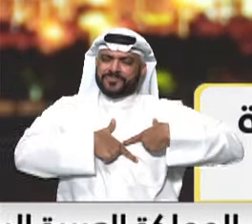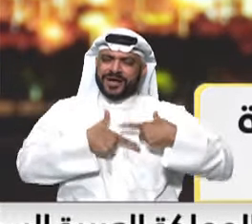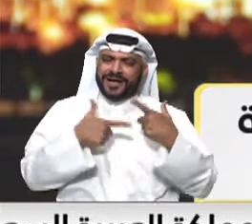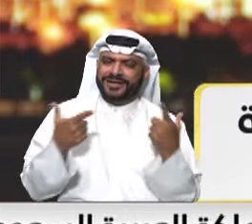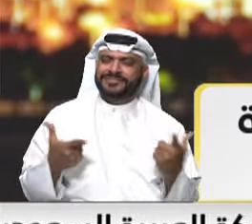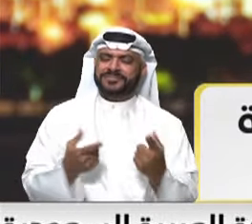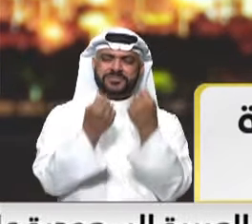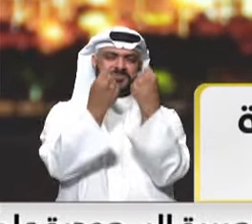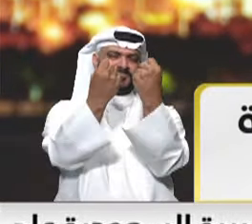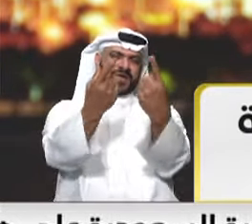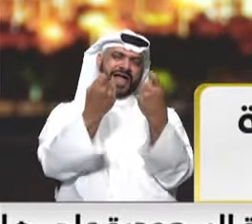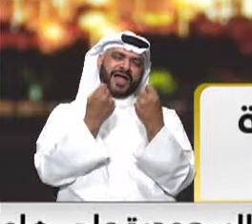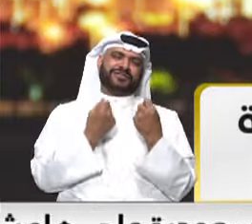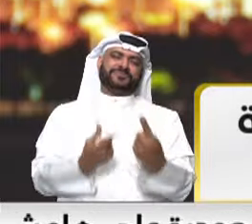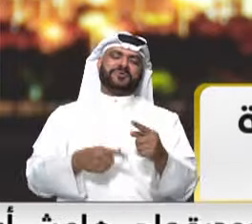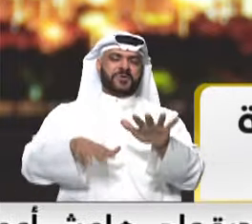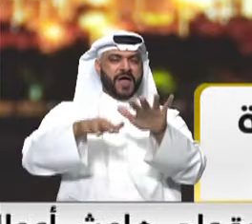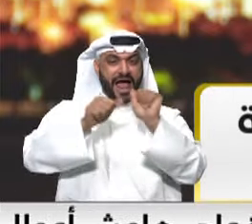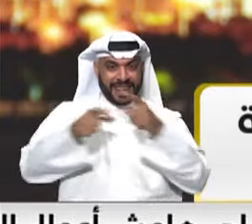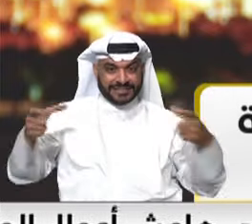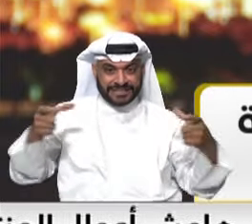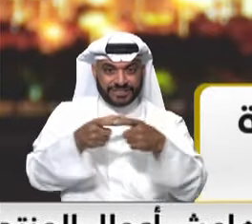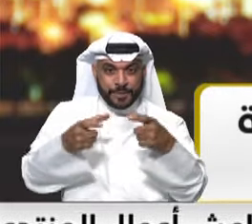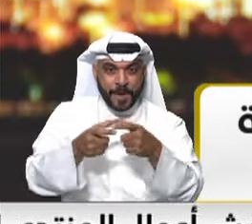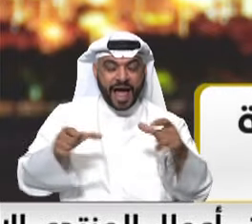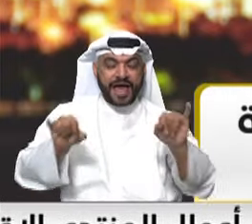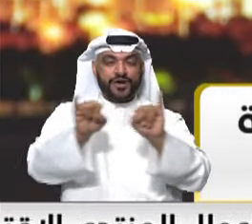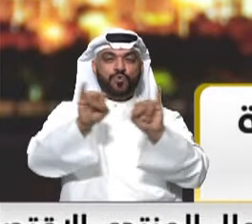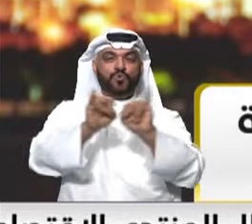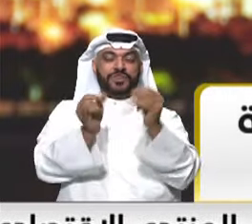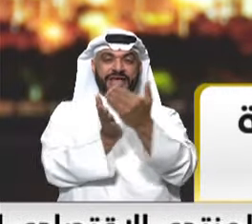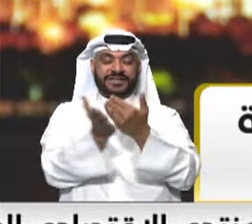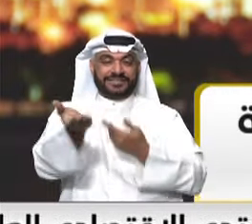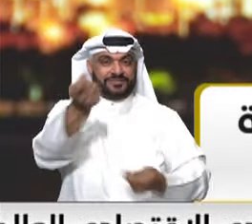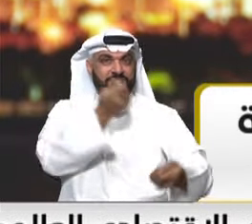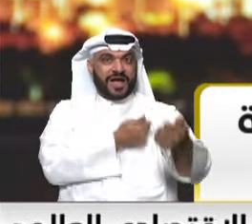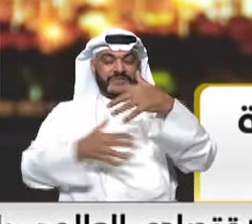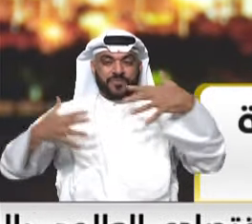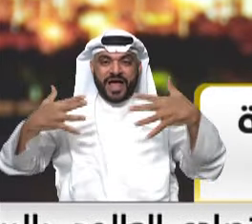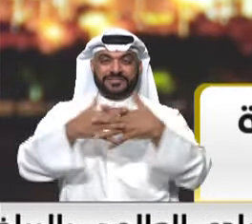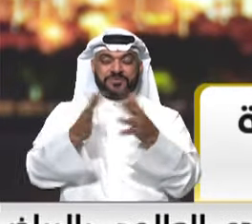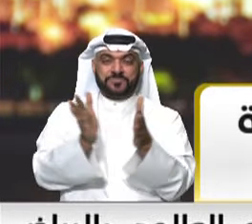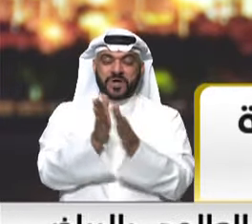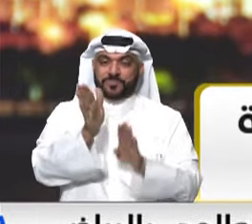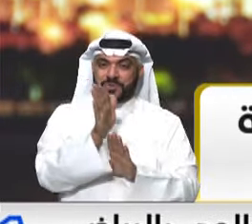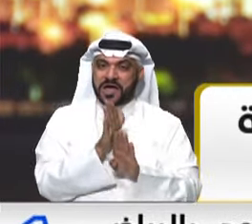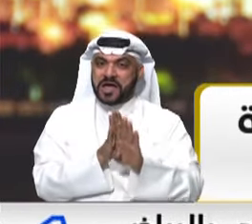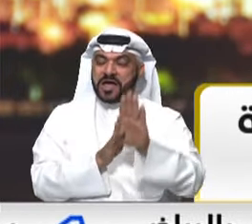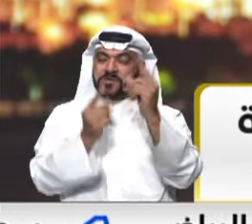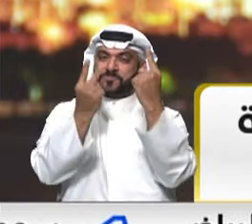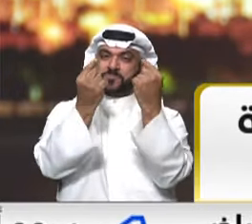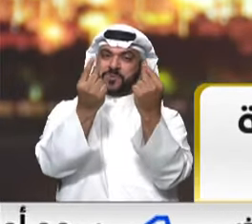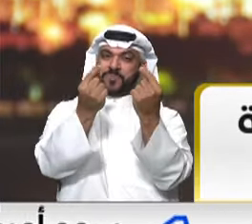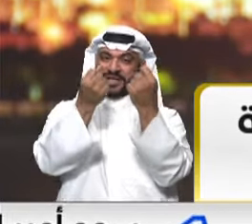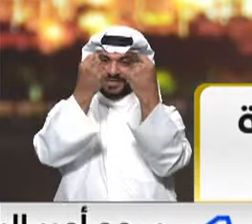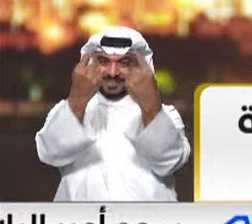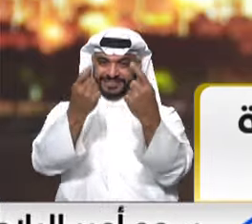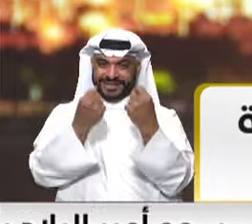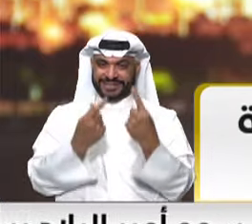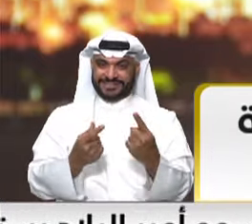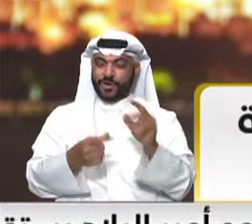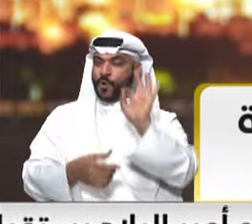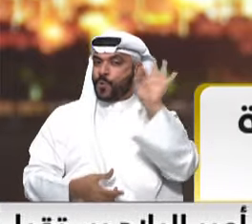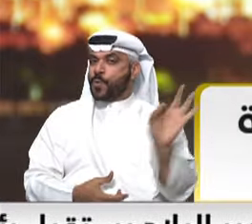الشقيقه على هامش اعمال المنتدى الاقتصادي العالمي التعاون الدولي والنمو والطاقه من اجل التنميه وذلك